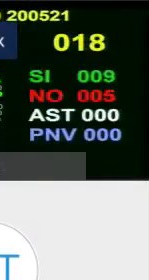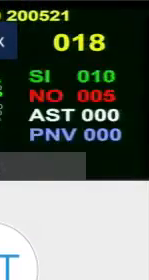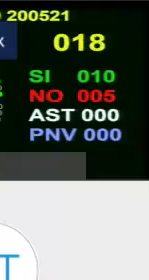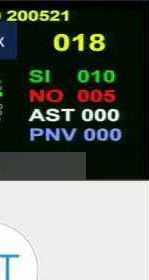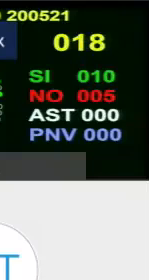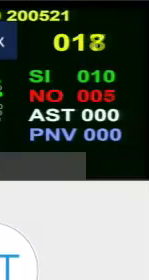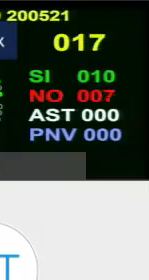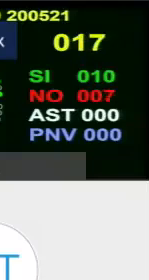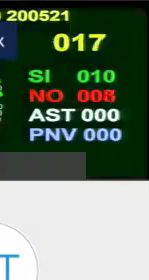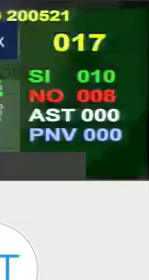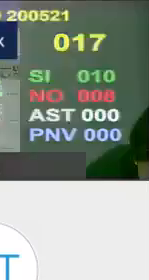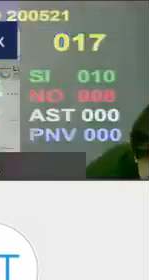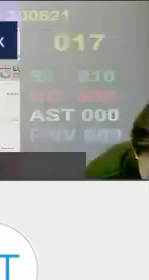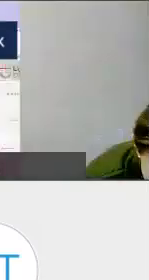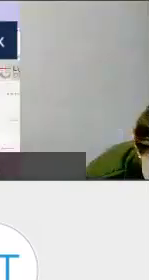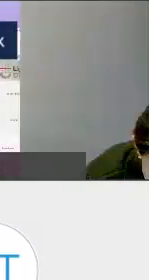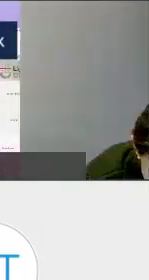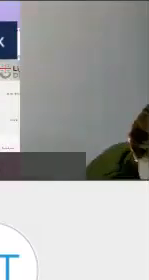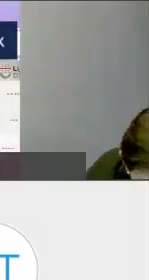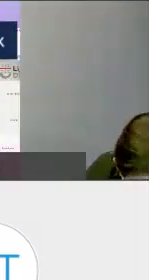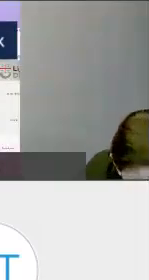foto consigliere avvenente